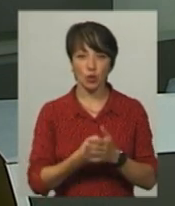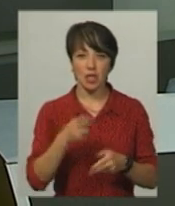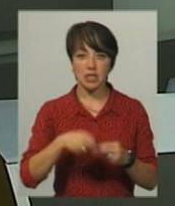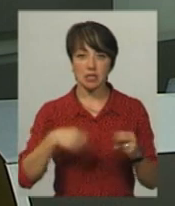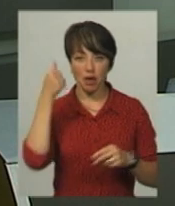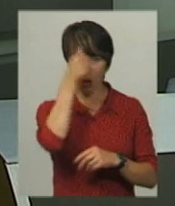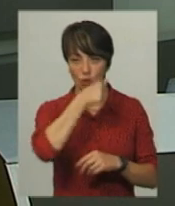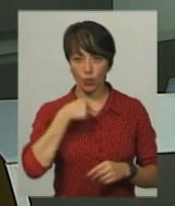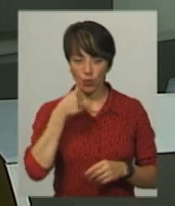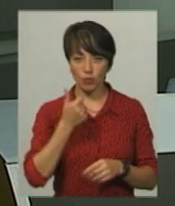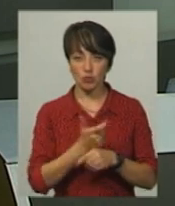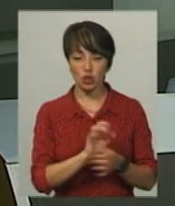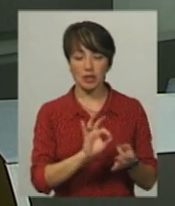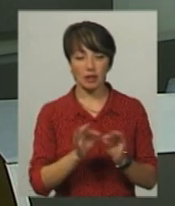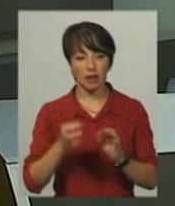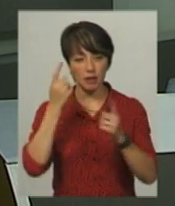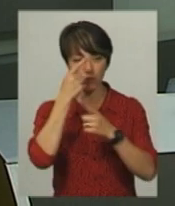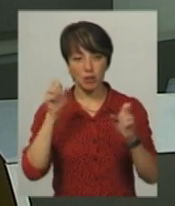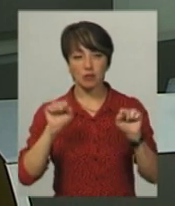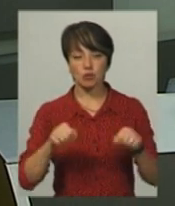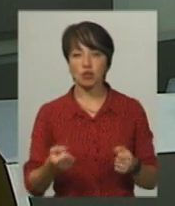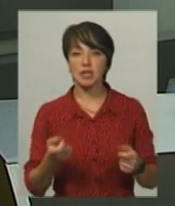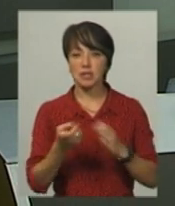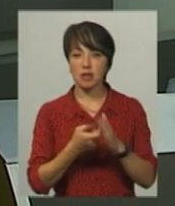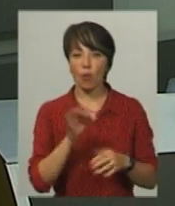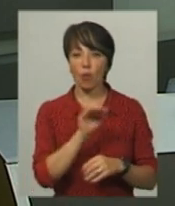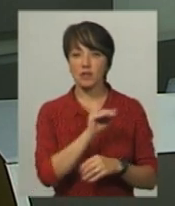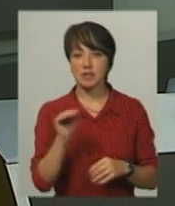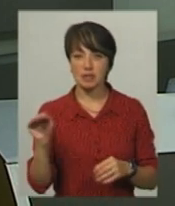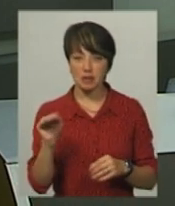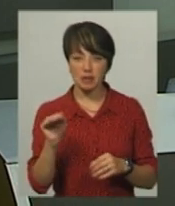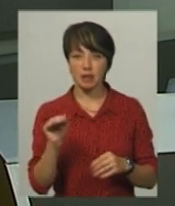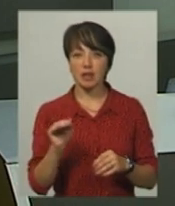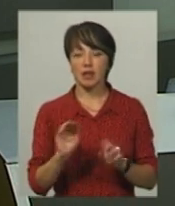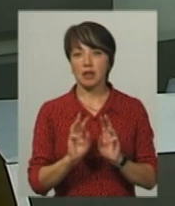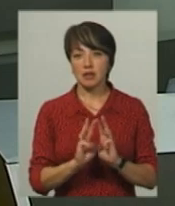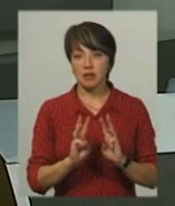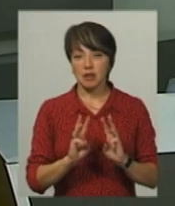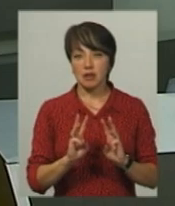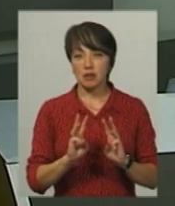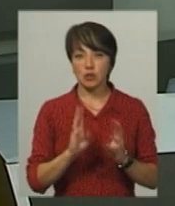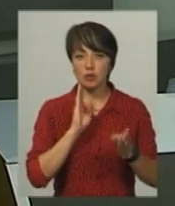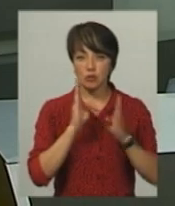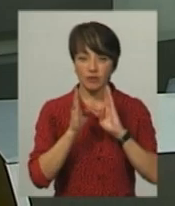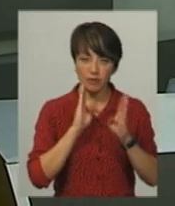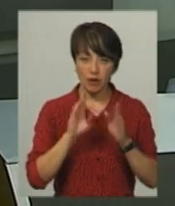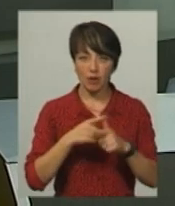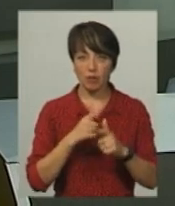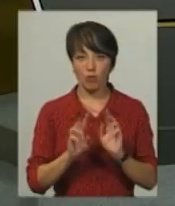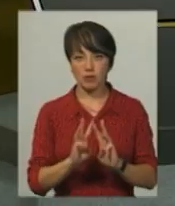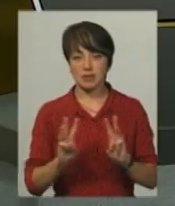року, каже Олена Леос. Більш детальну інформацію можна дізнатися на офіційній сторінці клубу анонімних авторів або в соціальних